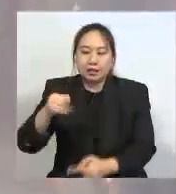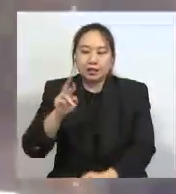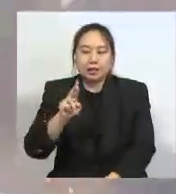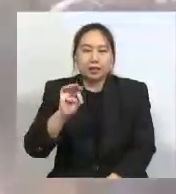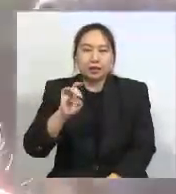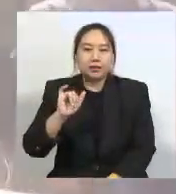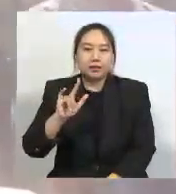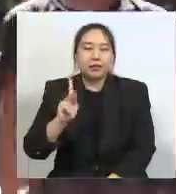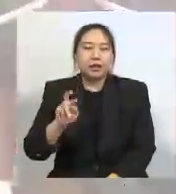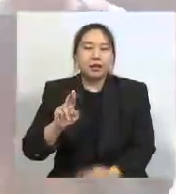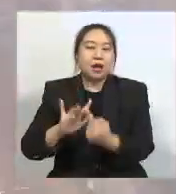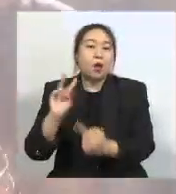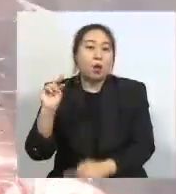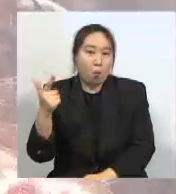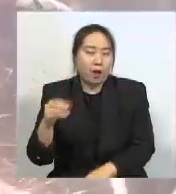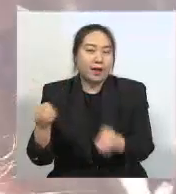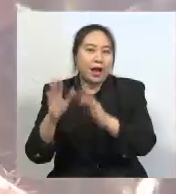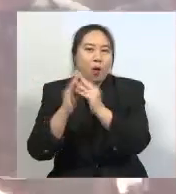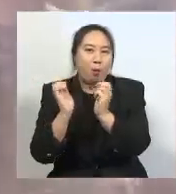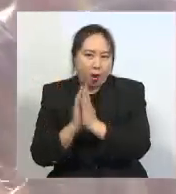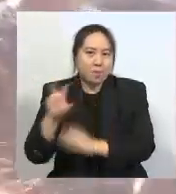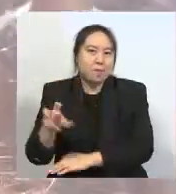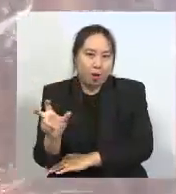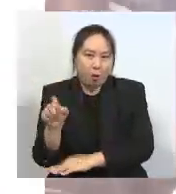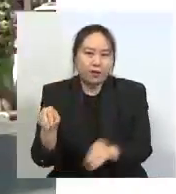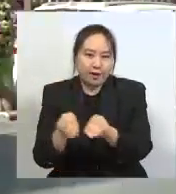อยู่ใกล้กับวัดมังกรด้วยค่ะ